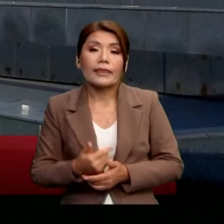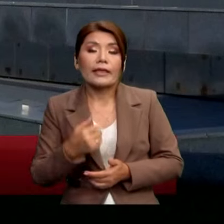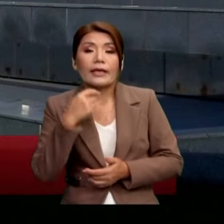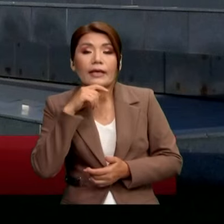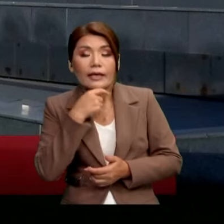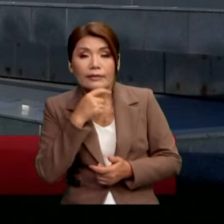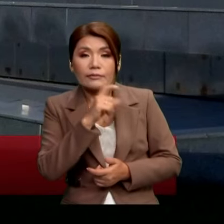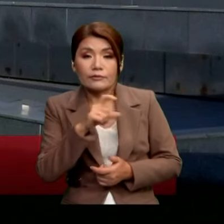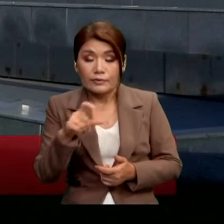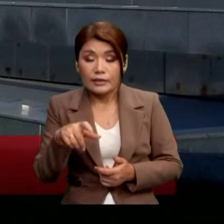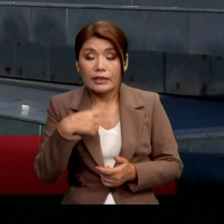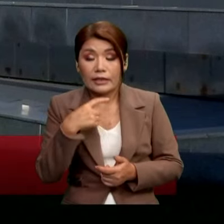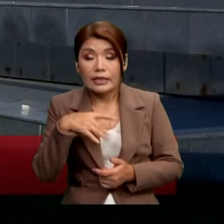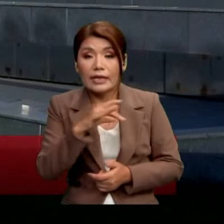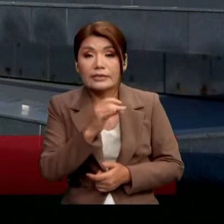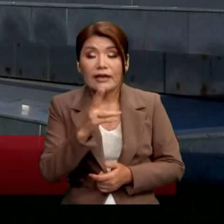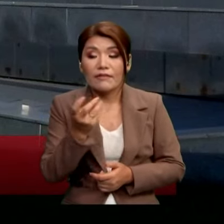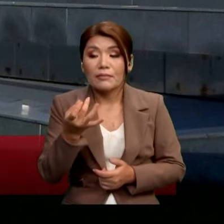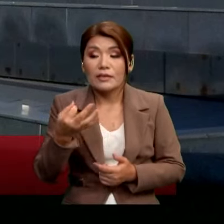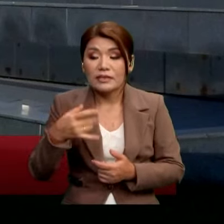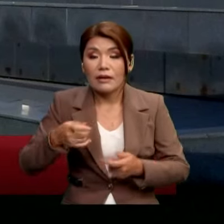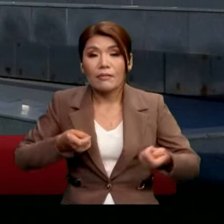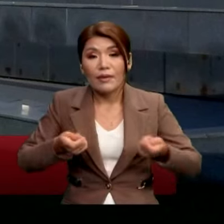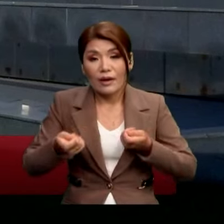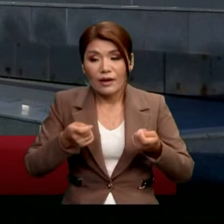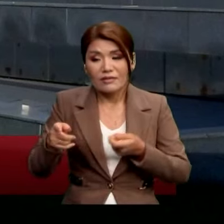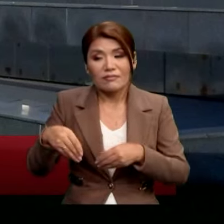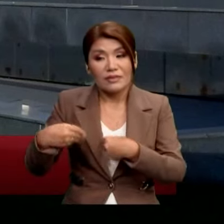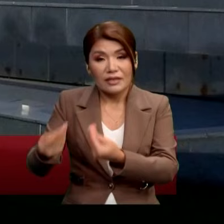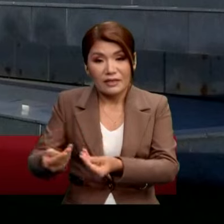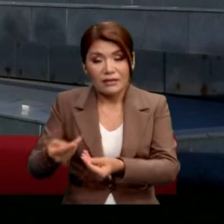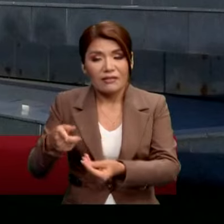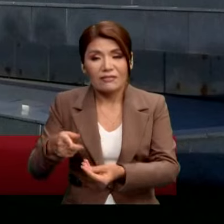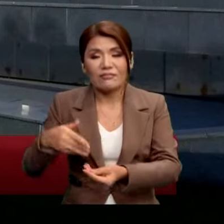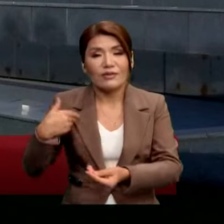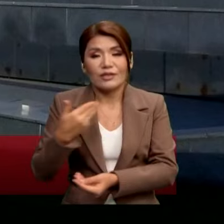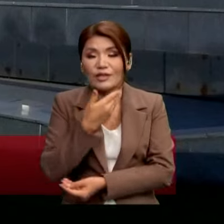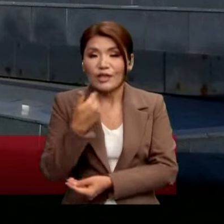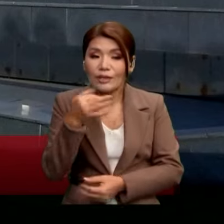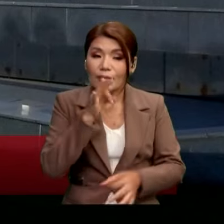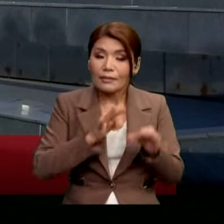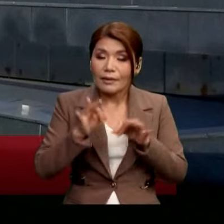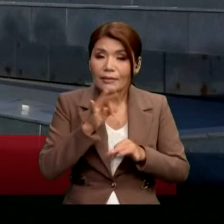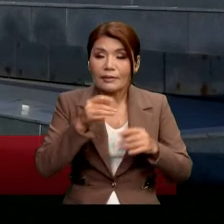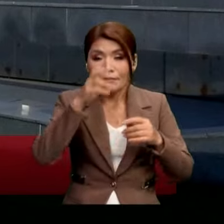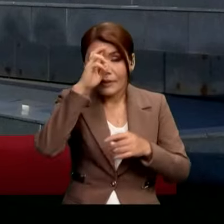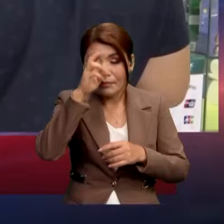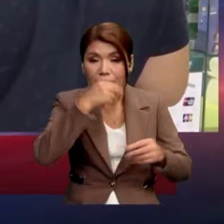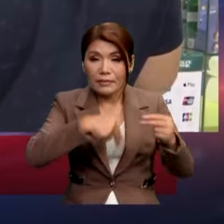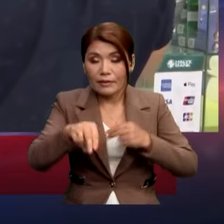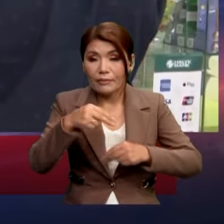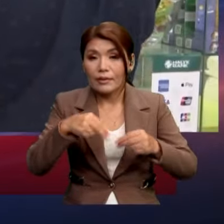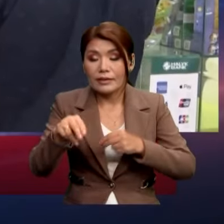Экономистер болса, мемлекет СК фармацияны әкімдіктерге бергеннен де ұтпайды дейді. Себебі дәрі-дәрмек саласындағы мемлекеттік сатып